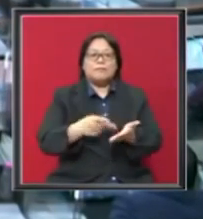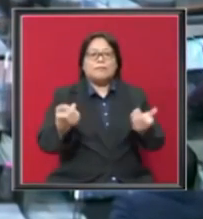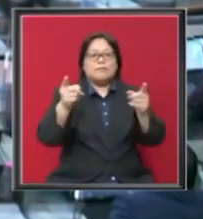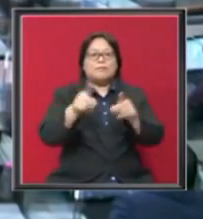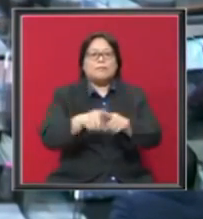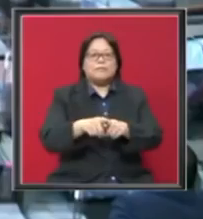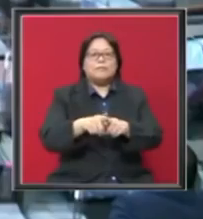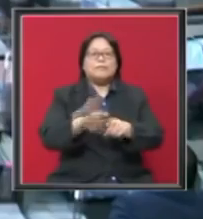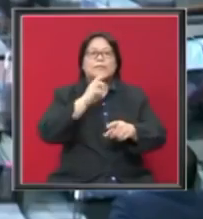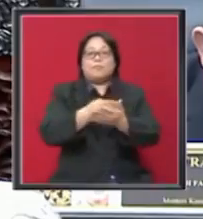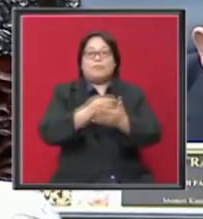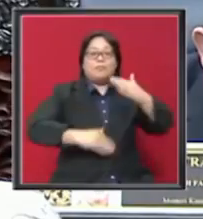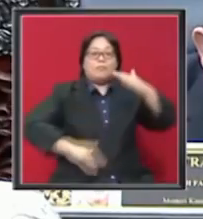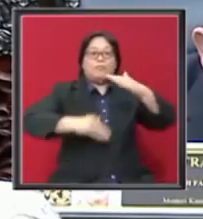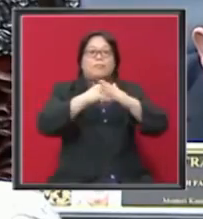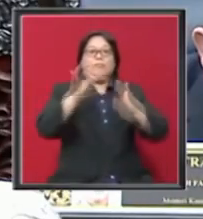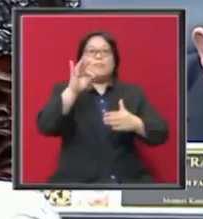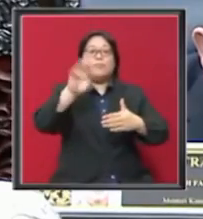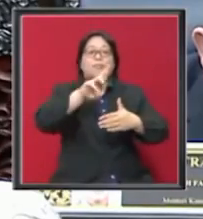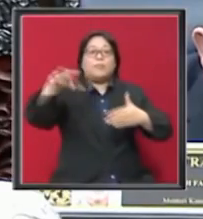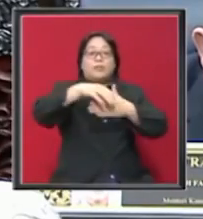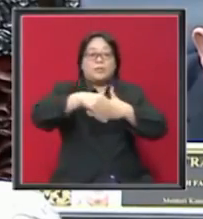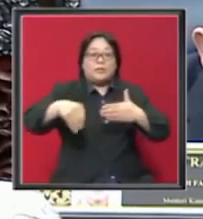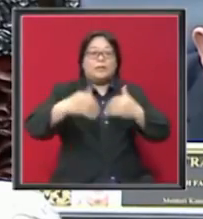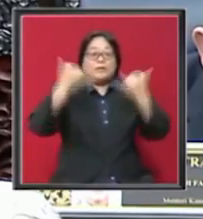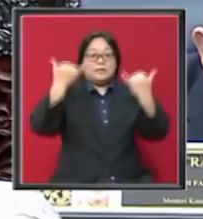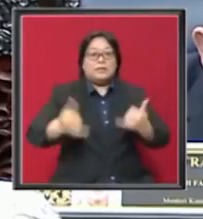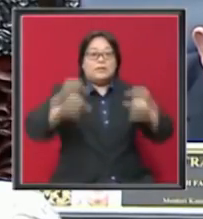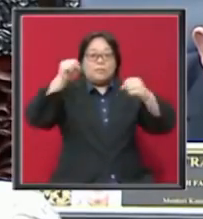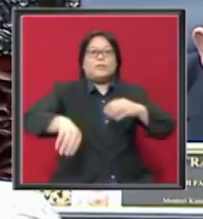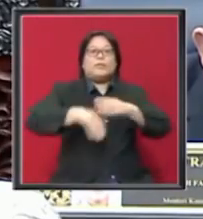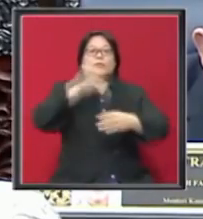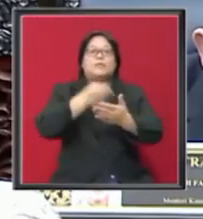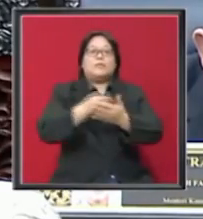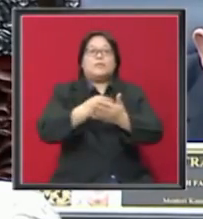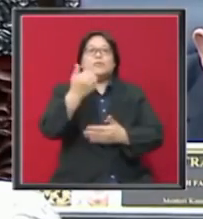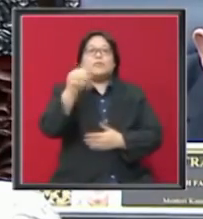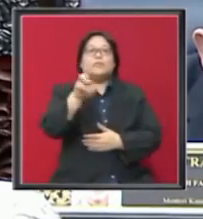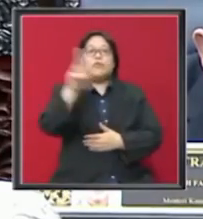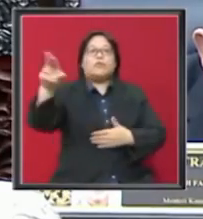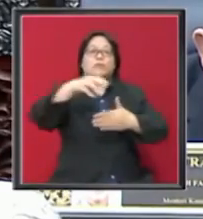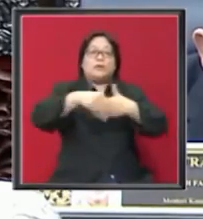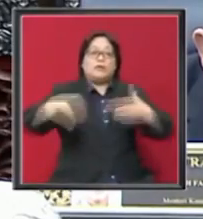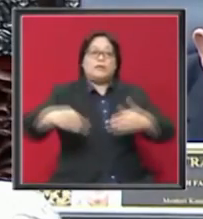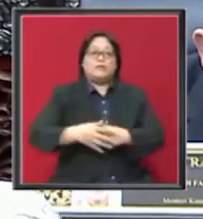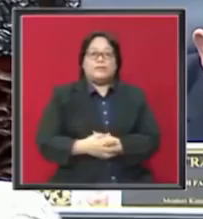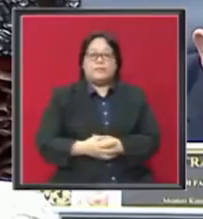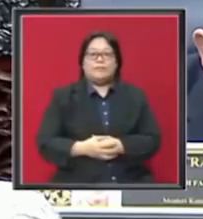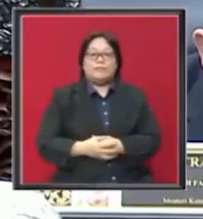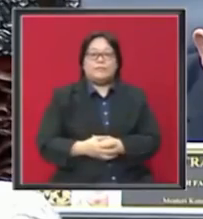dikirimkan sebagai jpcom yang diumumkan dalam belanja on 2020 satu akan dikurangkan